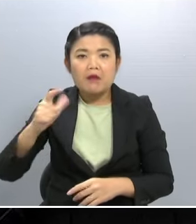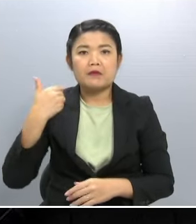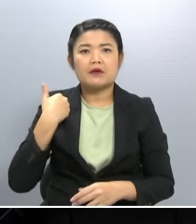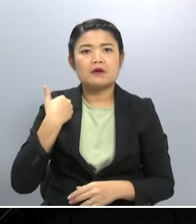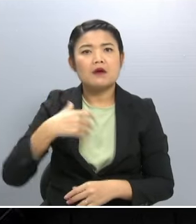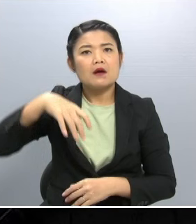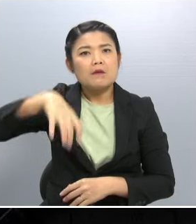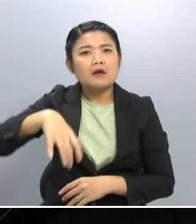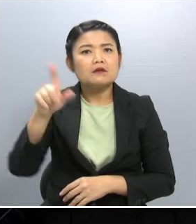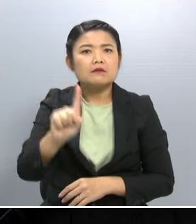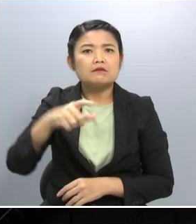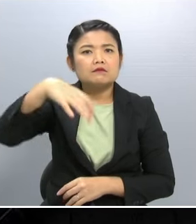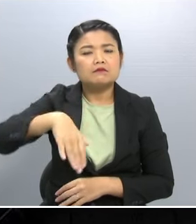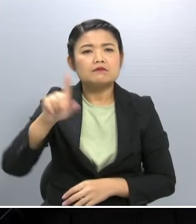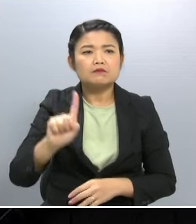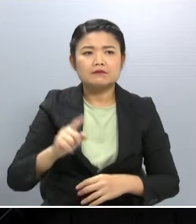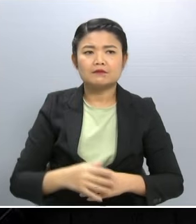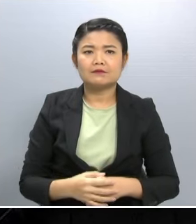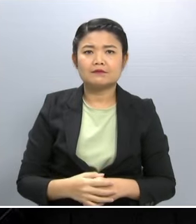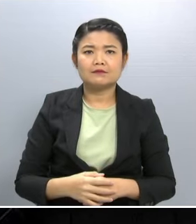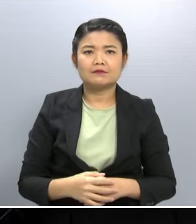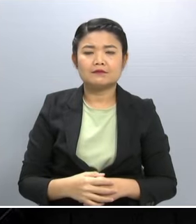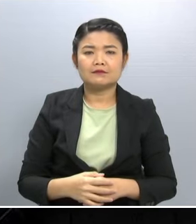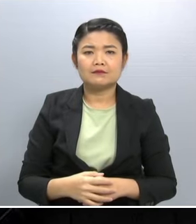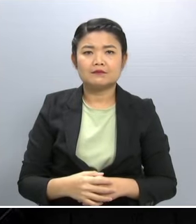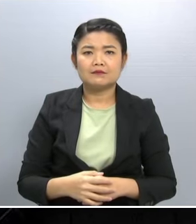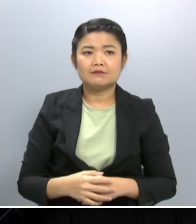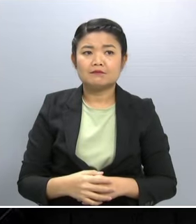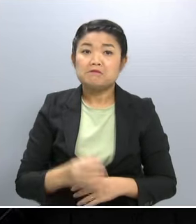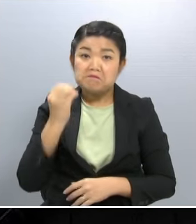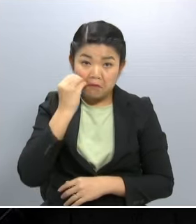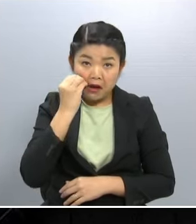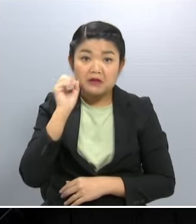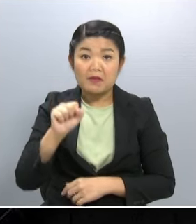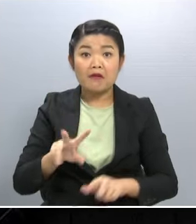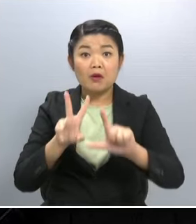เนี่ยบนบ้านเป่านี่บ้านเหรอ